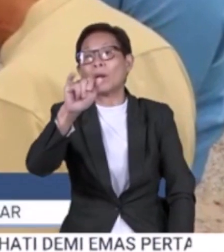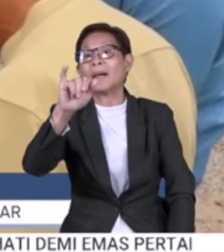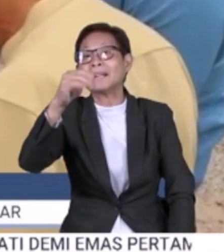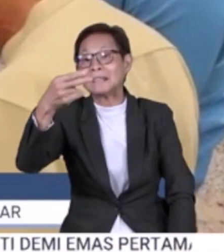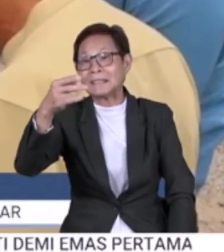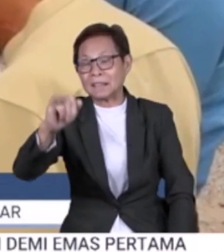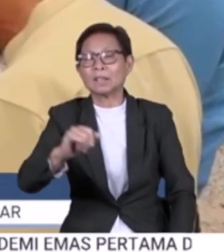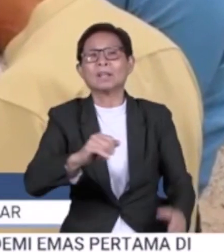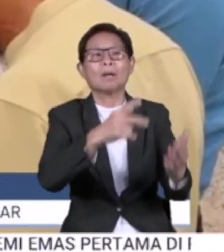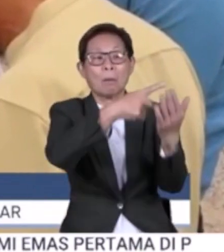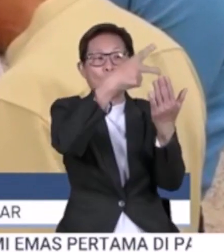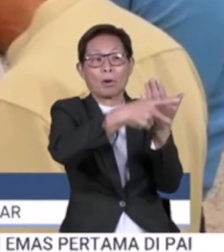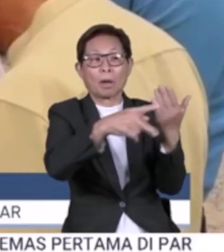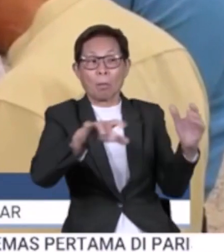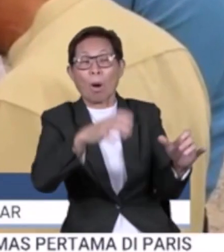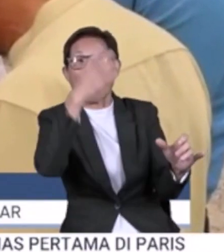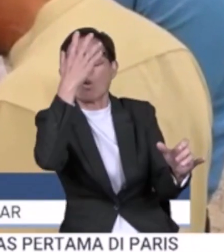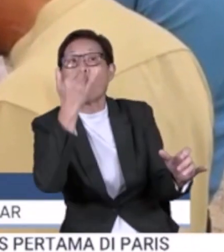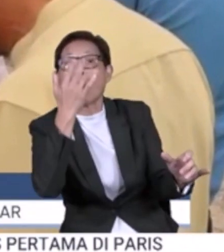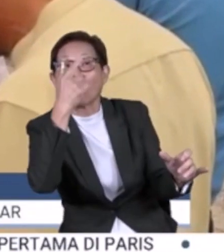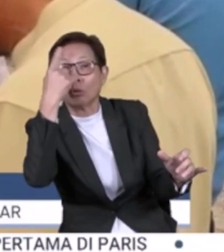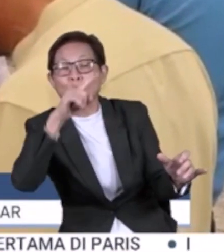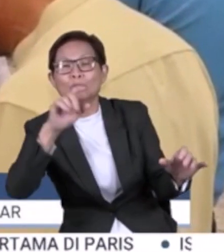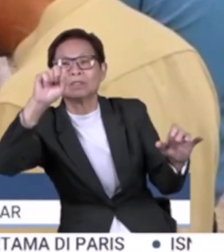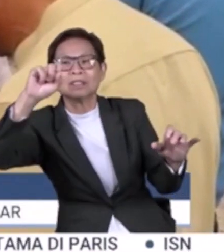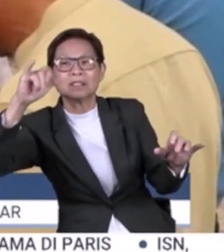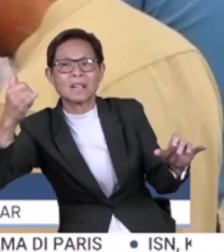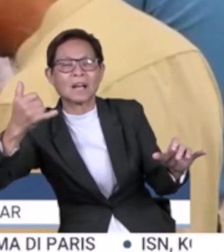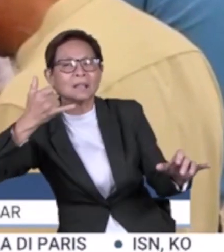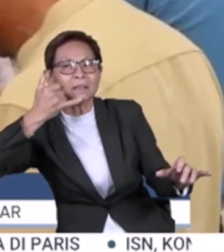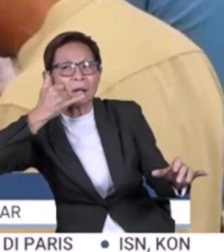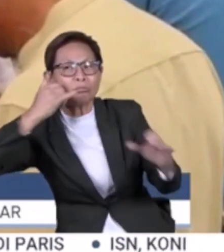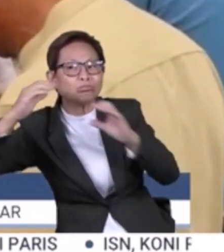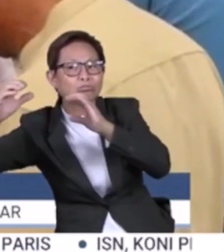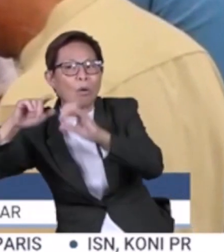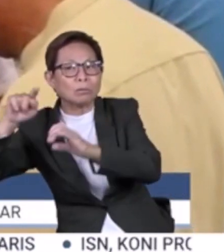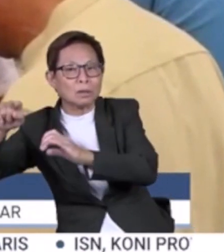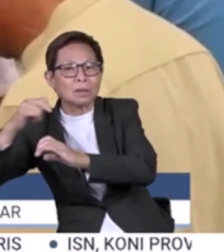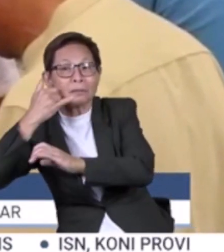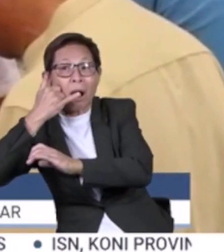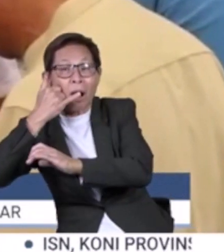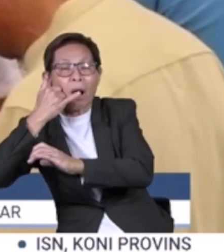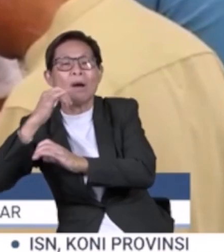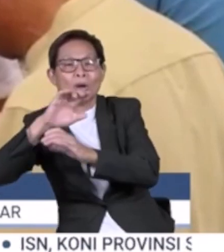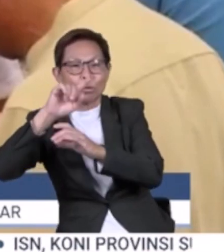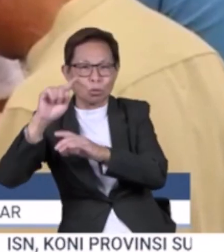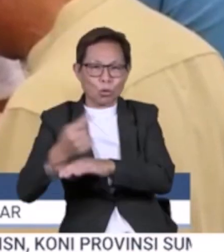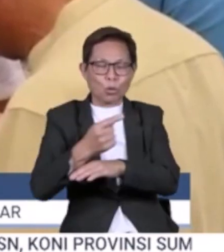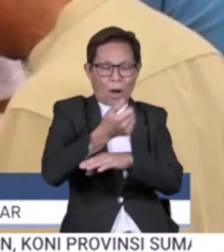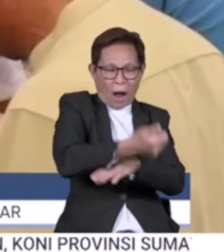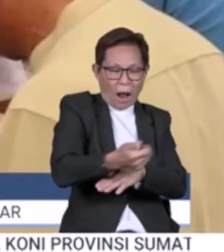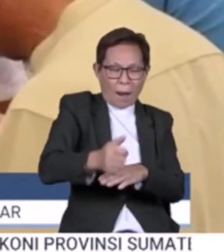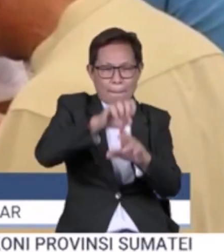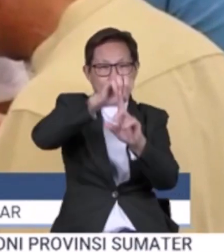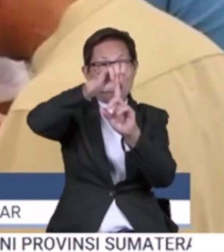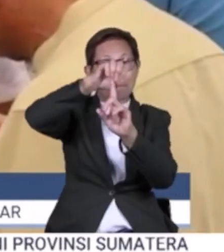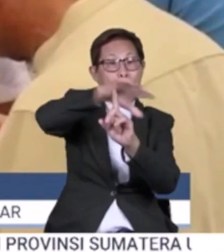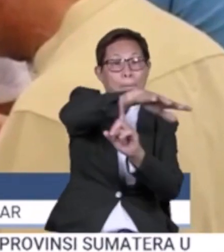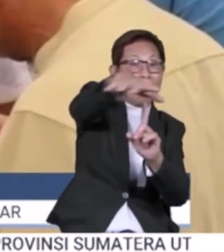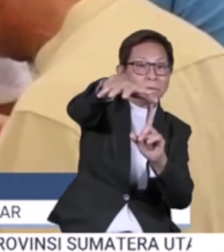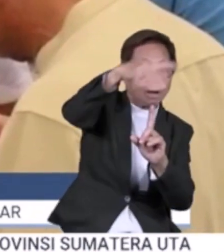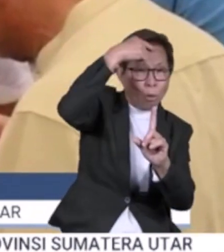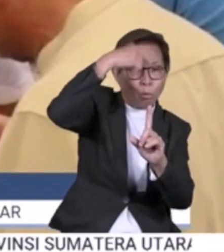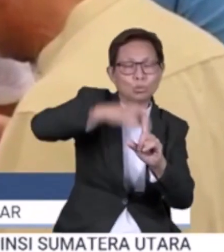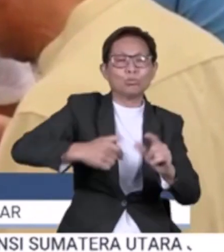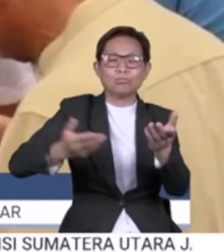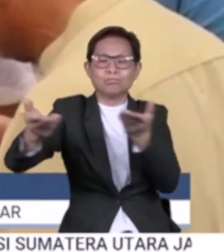tersebut dilakukan bagi memastikan Syarikat dan komunikasi menggunakan hanya satu set peralatan pemancar bagi